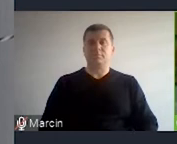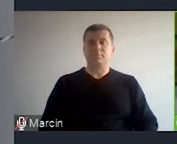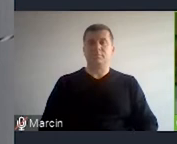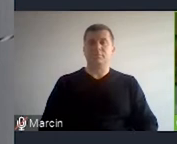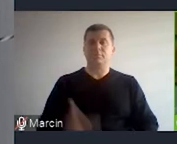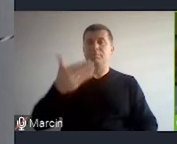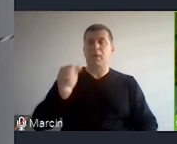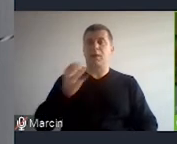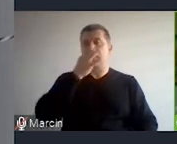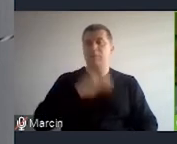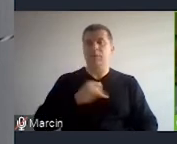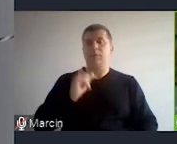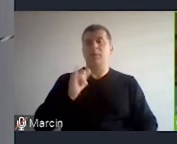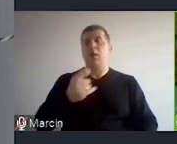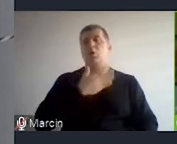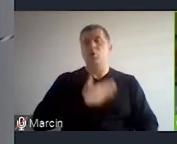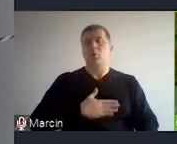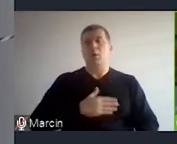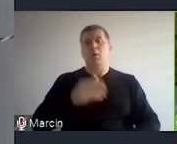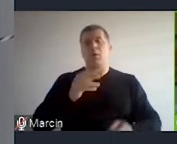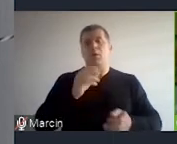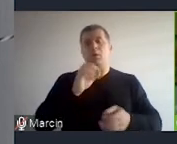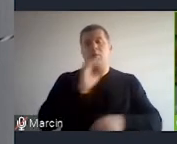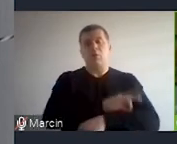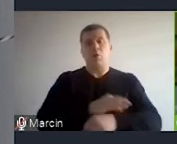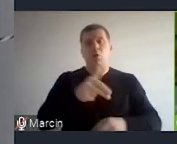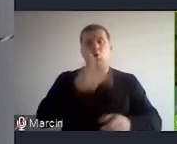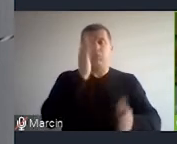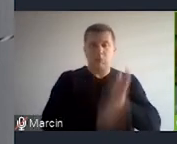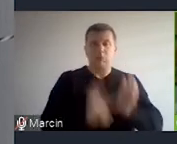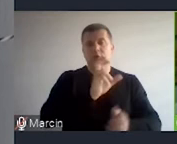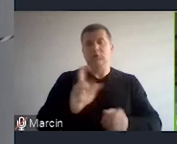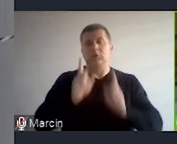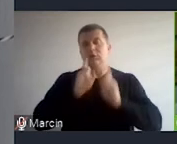Pani Marta pyta, jakie lubię projekty, uproszczone czy rzeczywiście rozliczane?